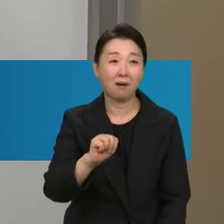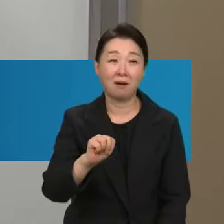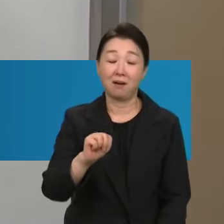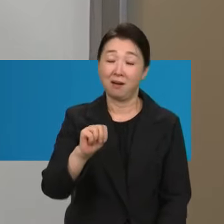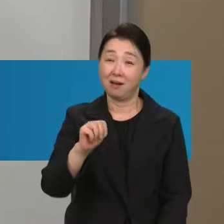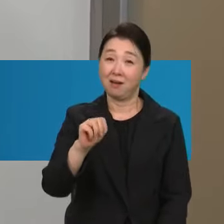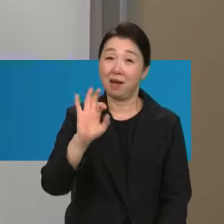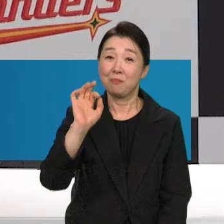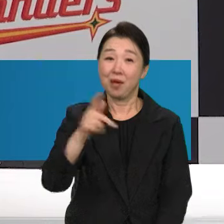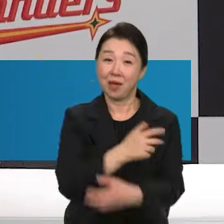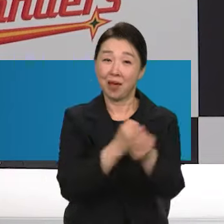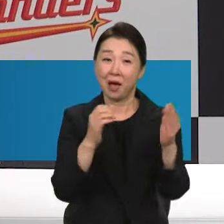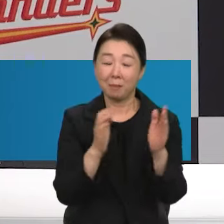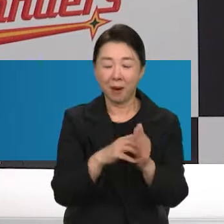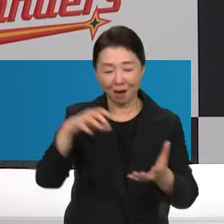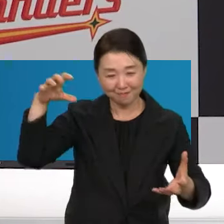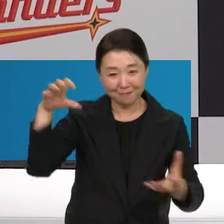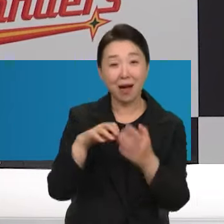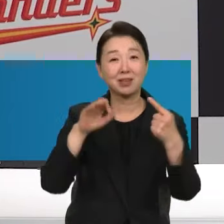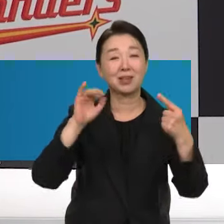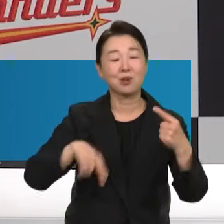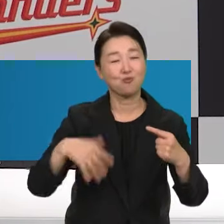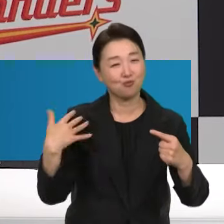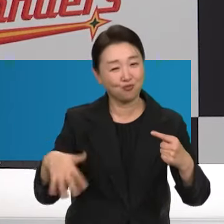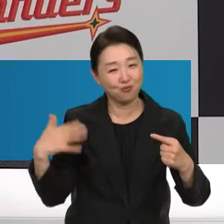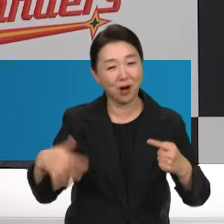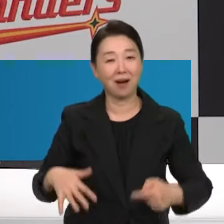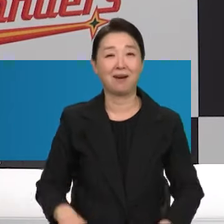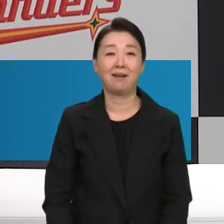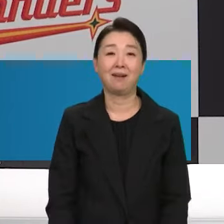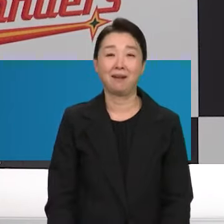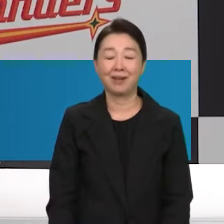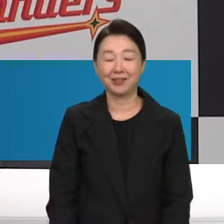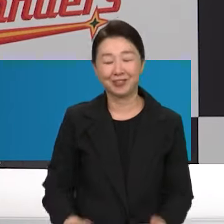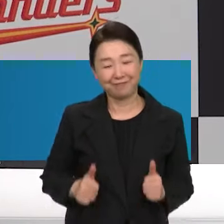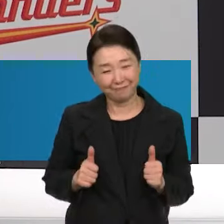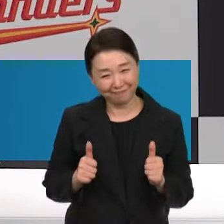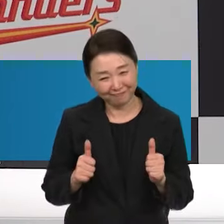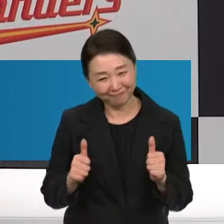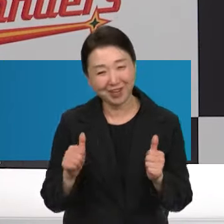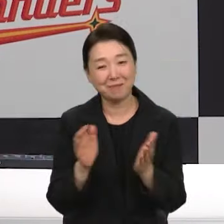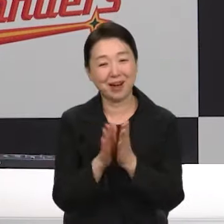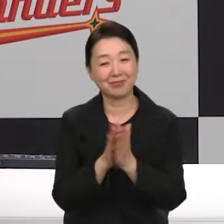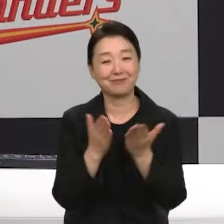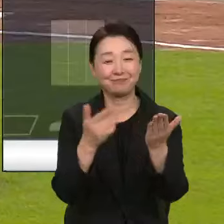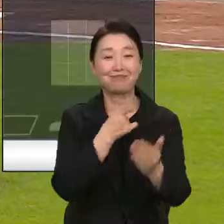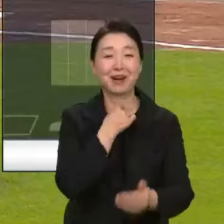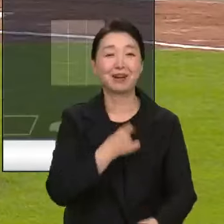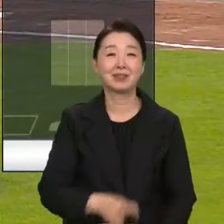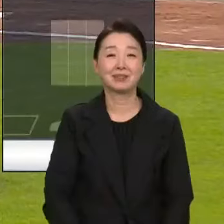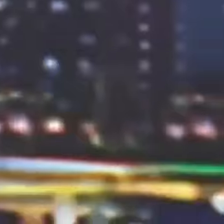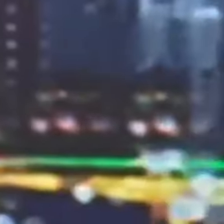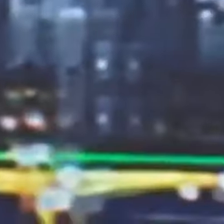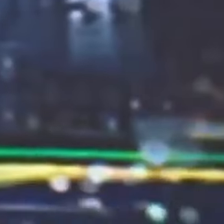FA 계약 총액 규모 1위라고 하니 정말 놀랍죠. 그 꾸준함에 박수를 보낼 수밖에 없습니다.